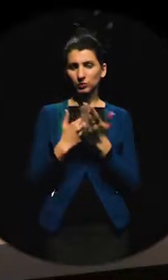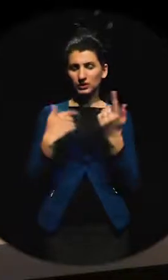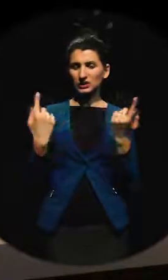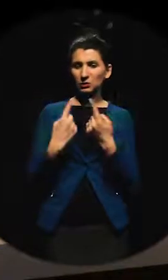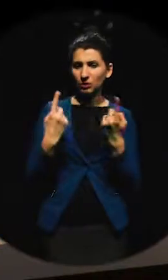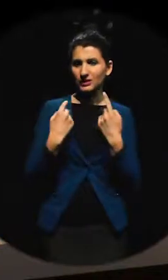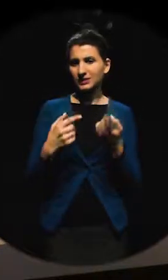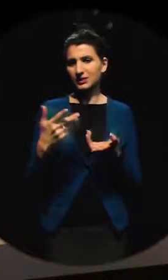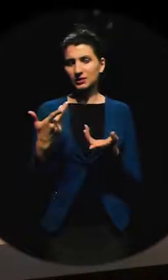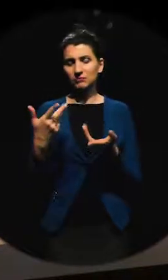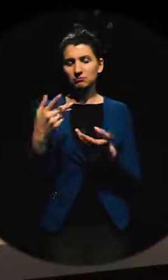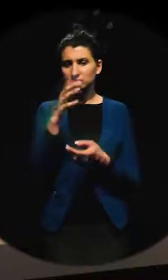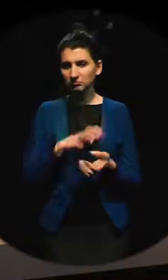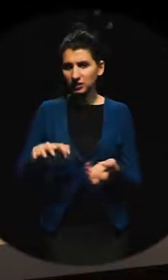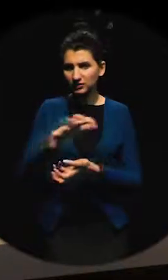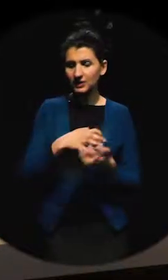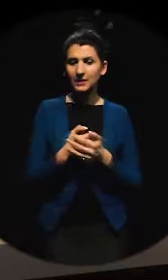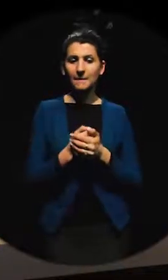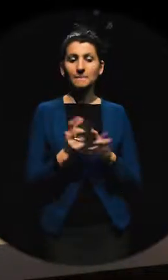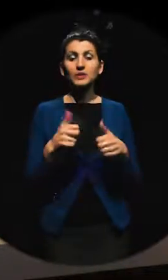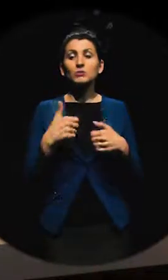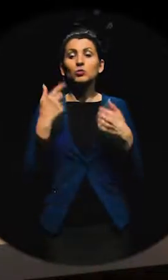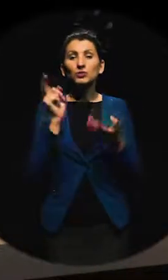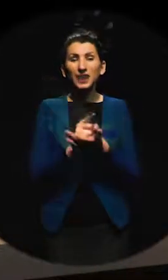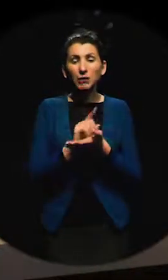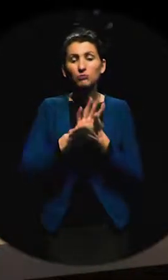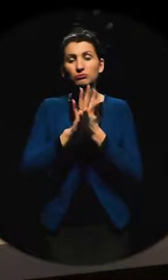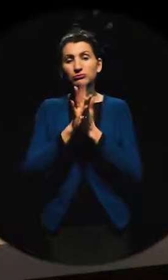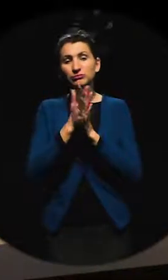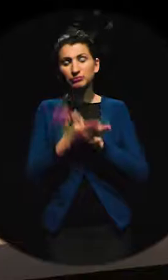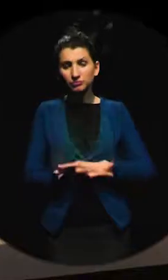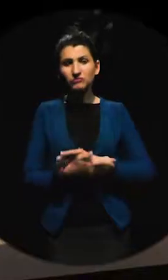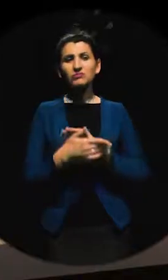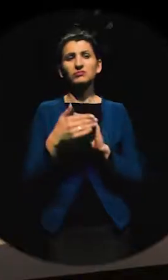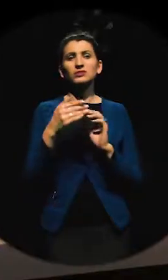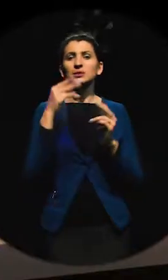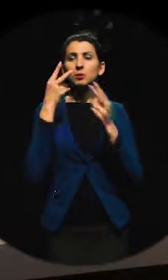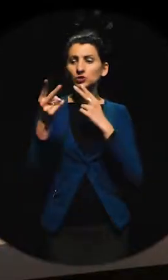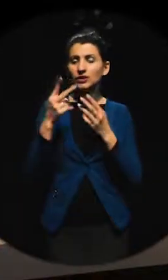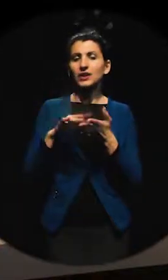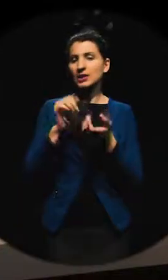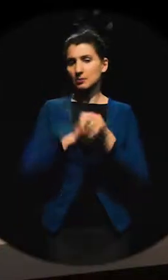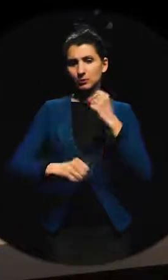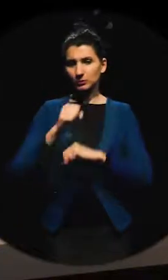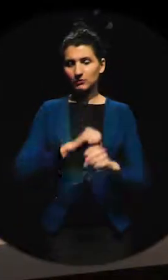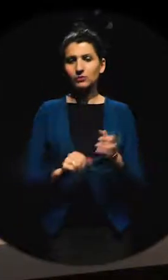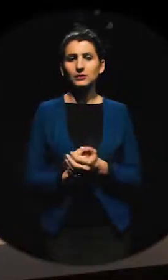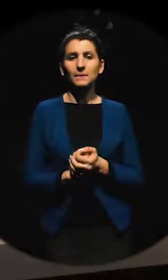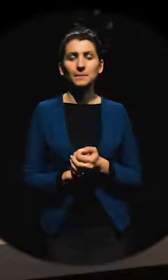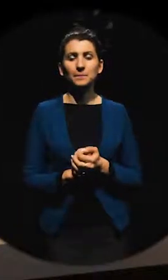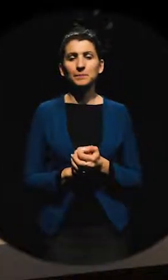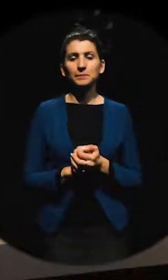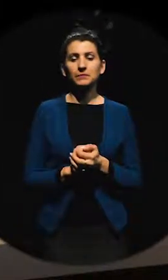spojrzeniu i definiować ją w taki sposób, by możliwe było przeformułowanie spojrzenia na niepełnosprawność